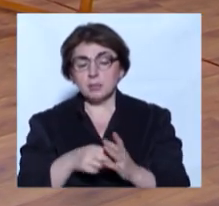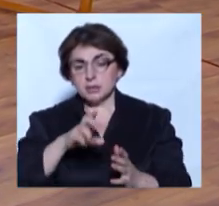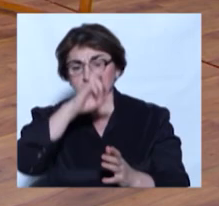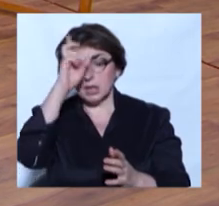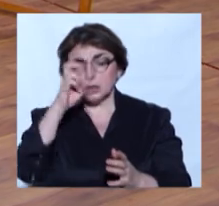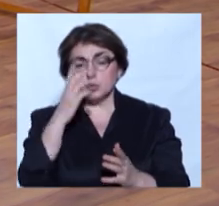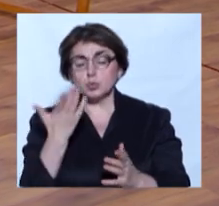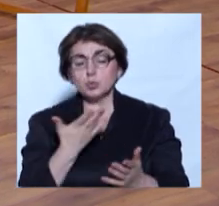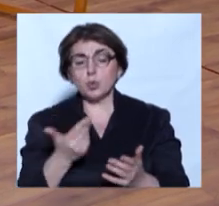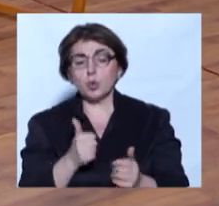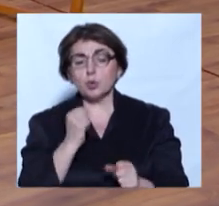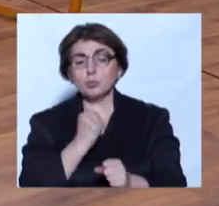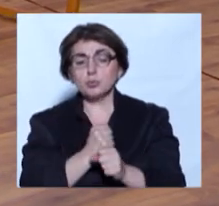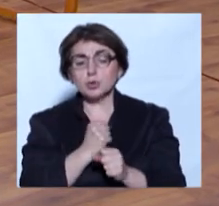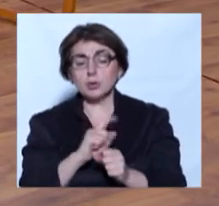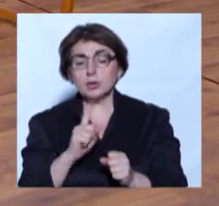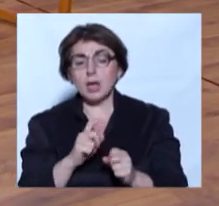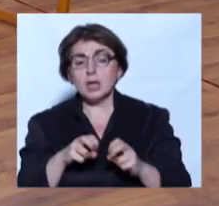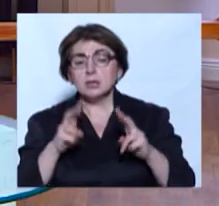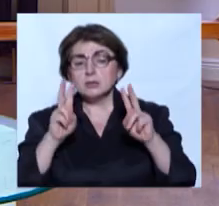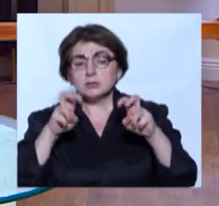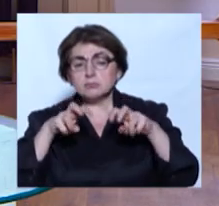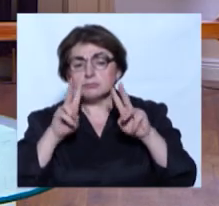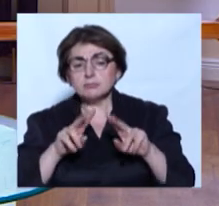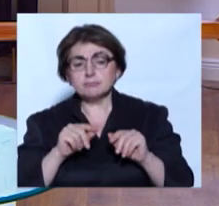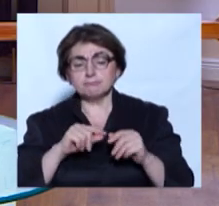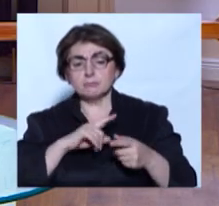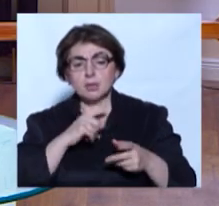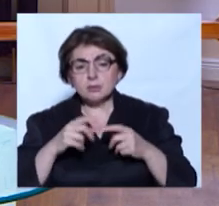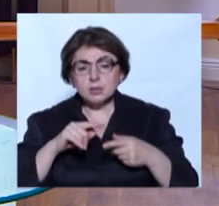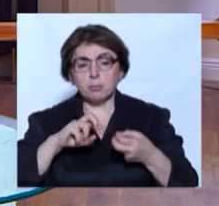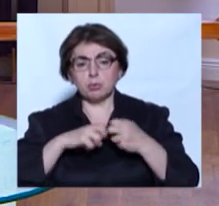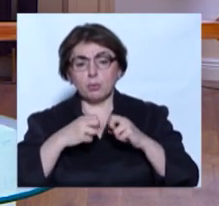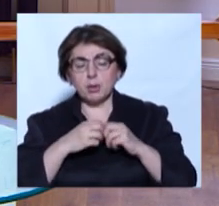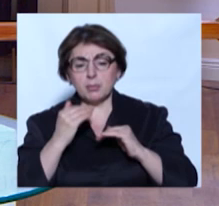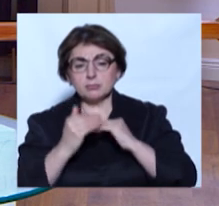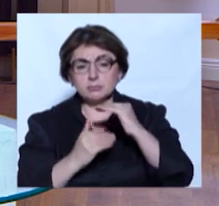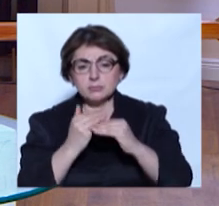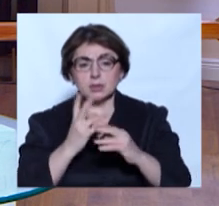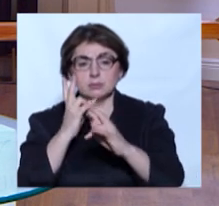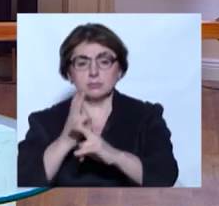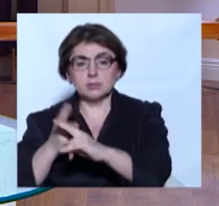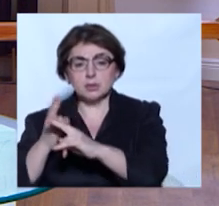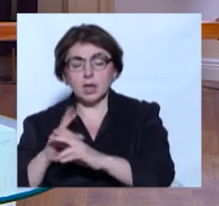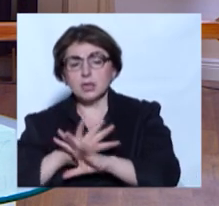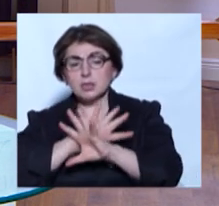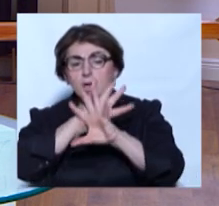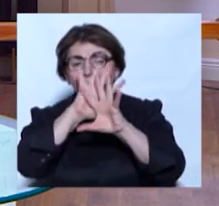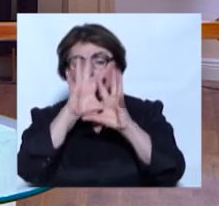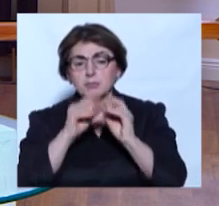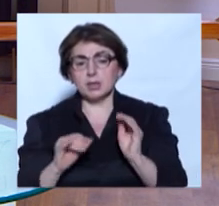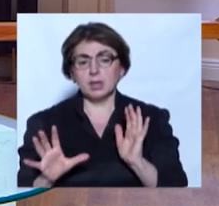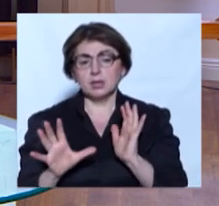ქვეყნებს, თუ როგორ იმუშაონ, რა ტიპის ტექნიკური შინაარსობრივი ხარვეზები დაძლიონ და გამოასწორონ და ამაში მთელი IT